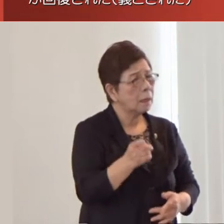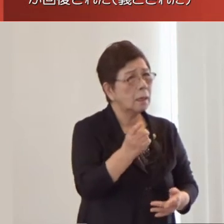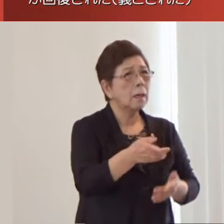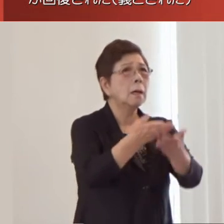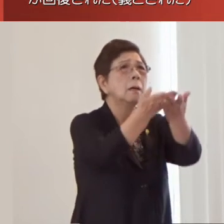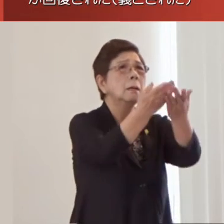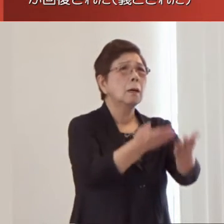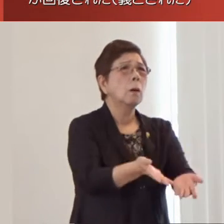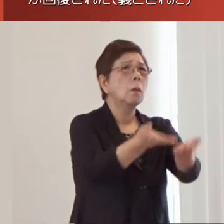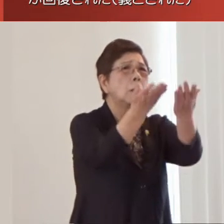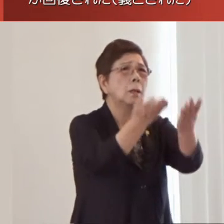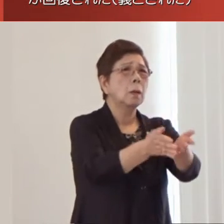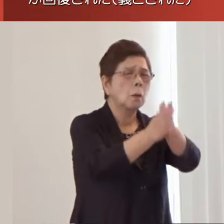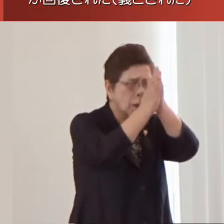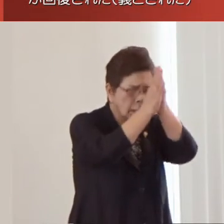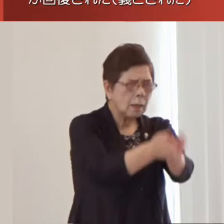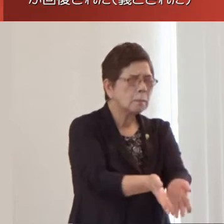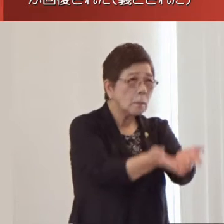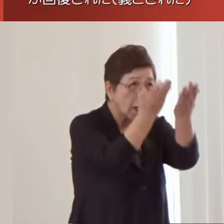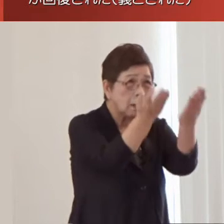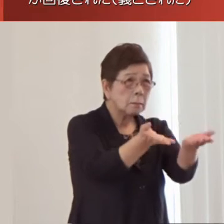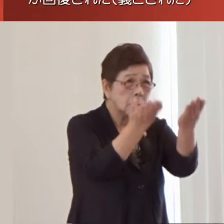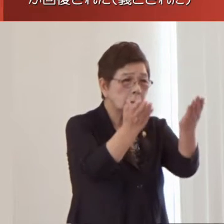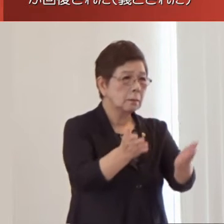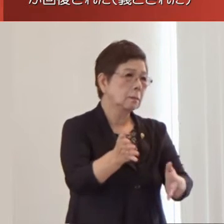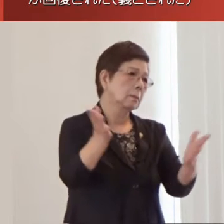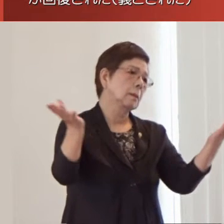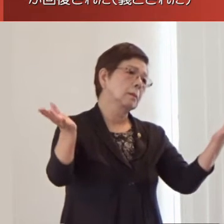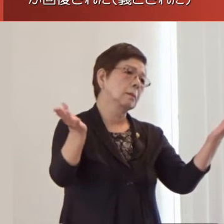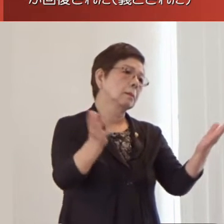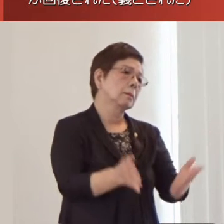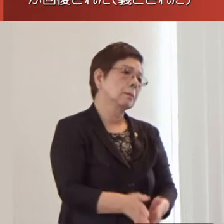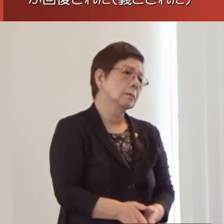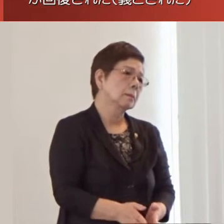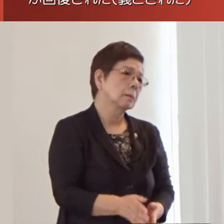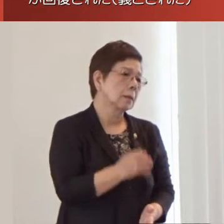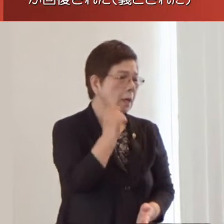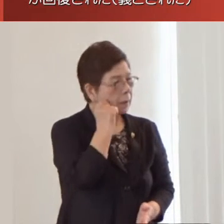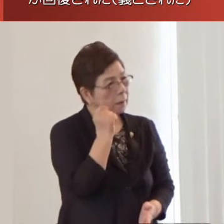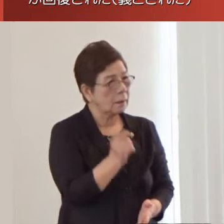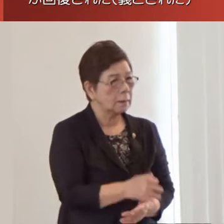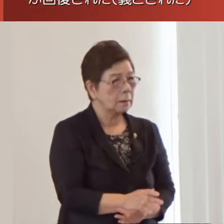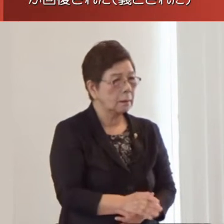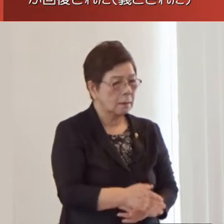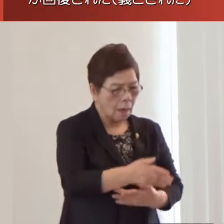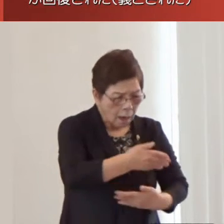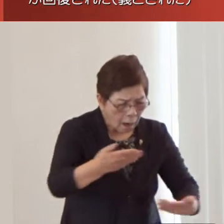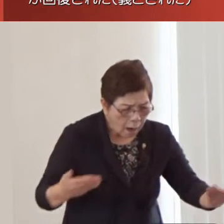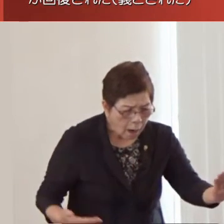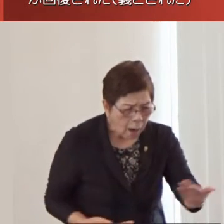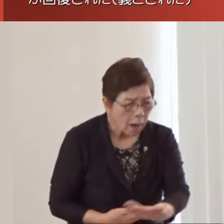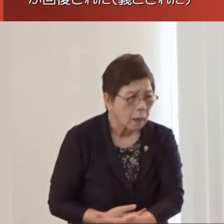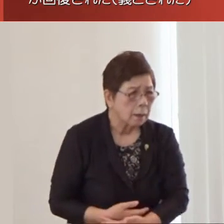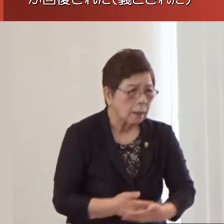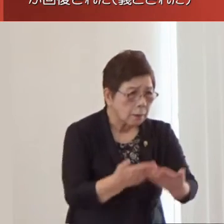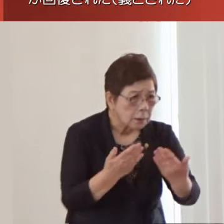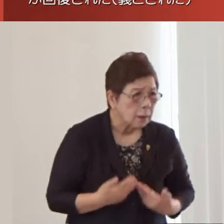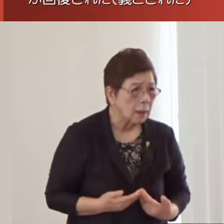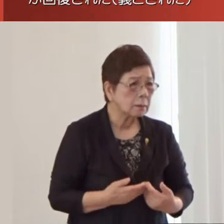功徳を積もうとも、私たちにはこの贖いをいただく価値はありません